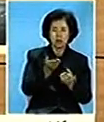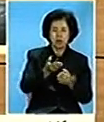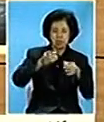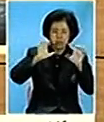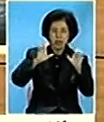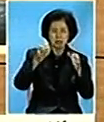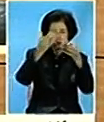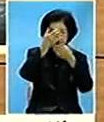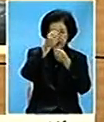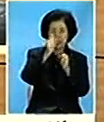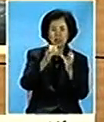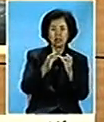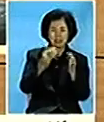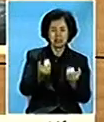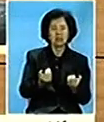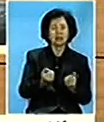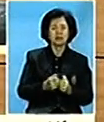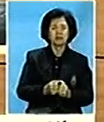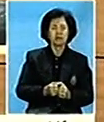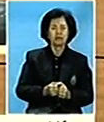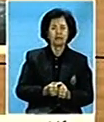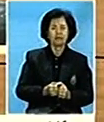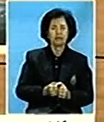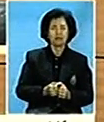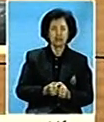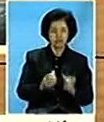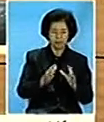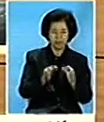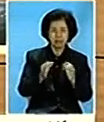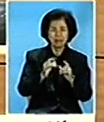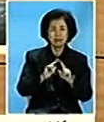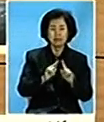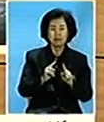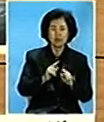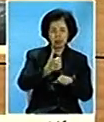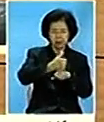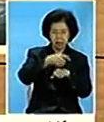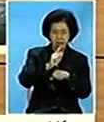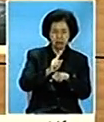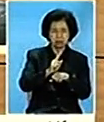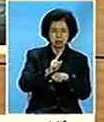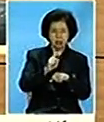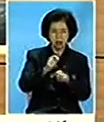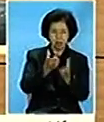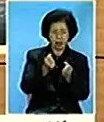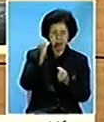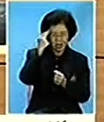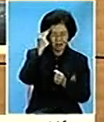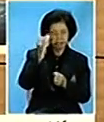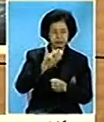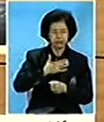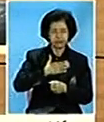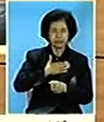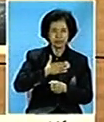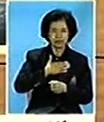ใจเรื่องนี้ด้วยนะครับท่านประธานครับหลายเรื่องที่ประธานจะต้องรับทราบจากผมในวันนี้